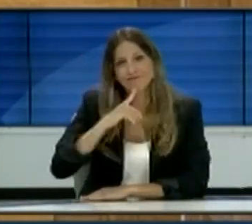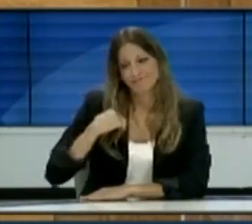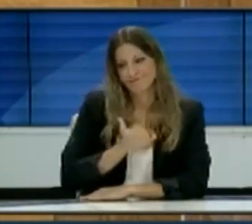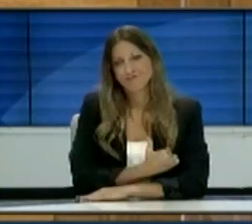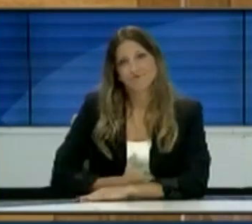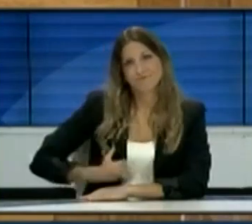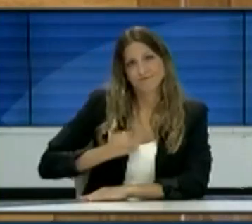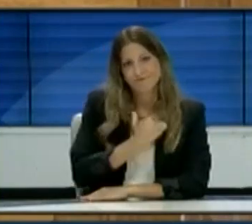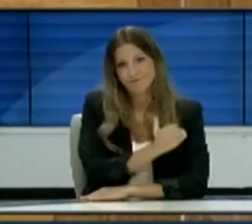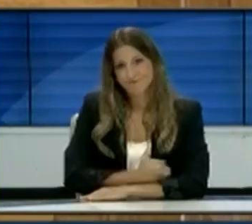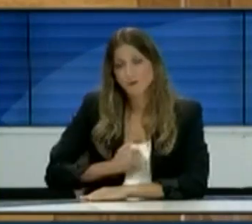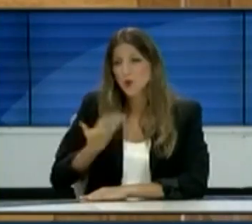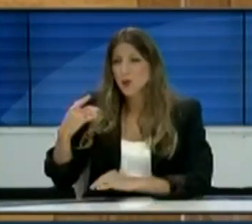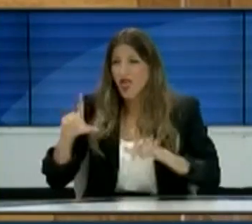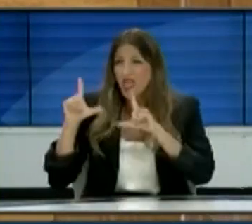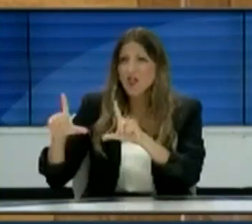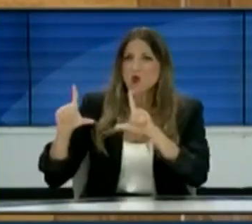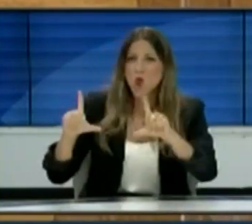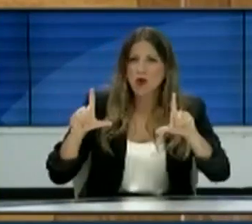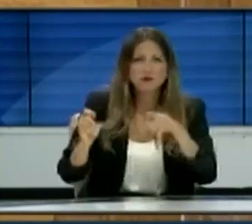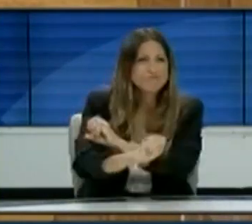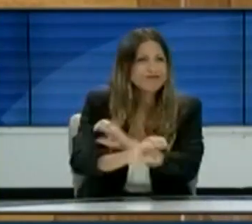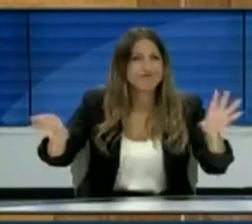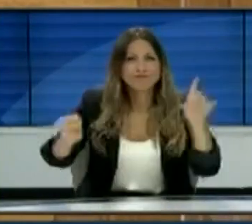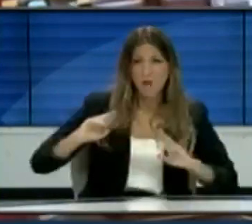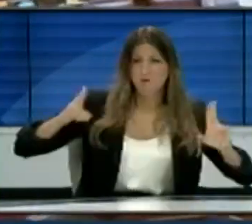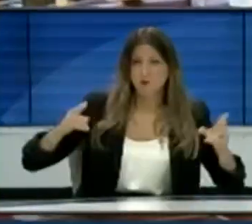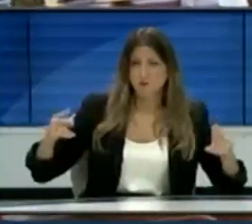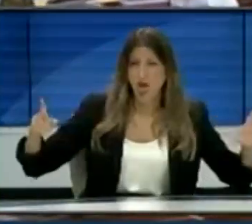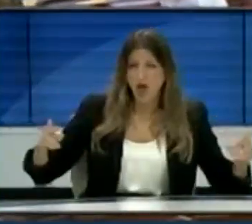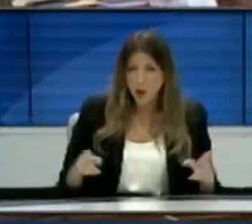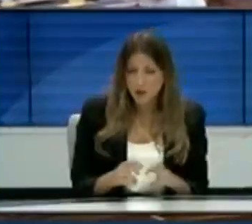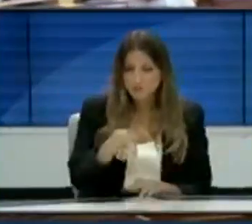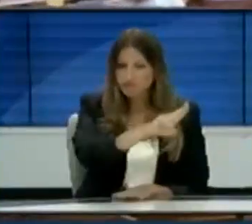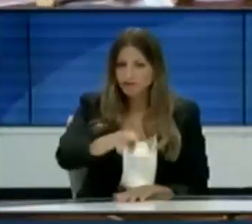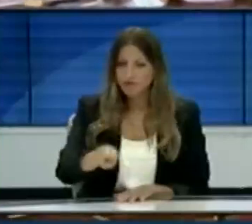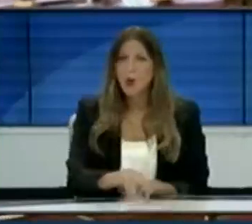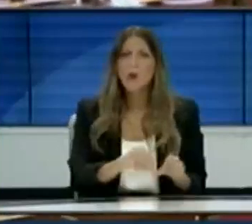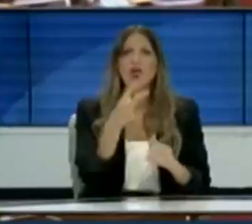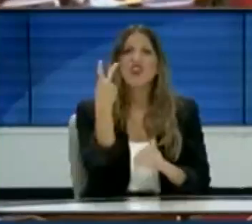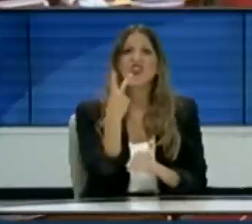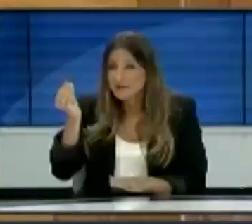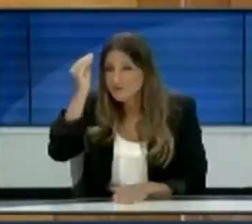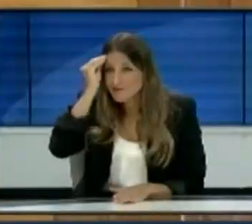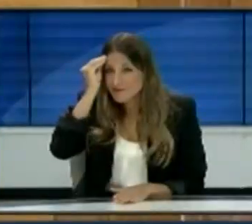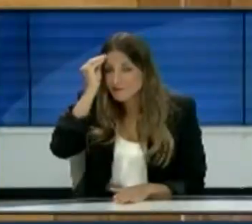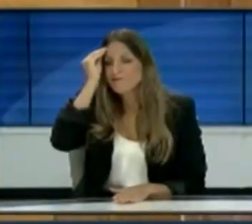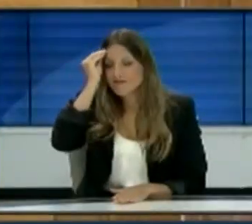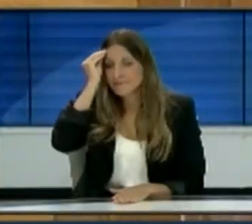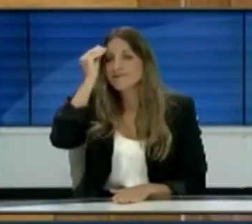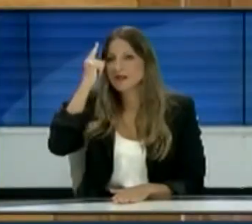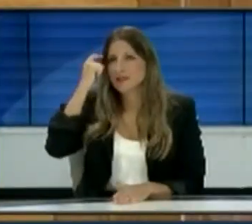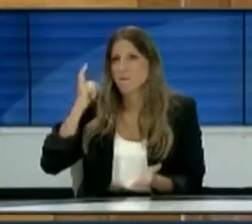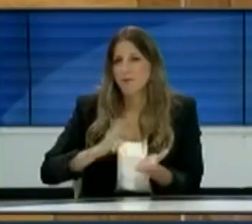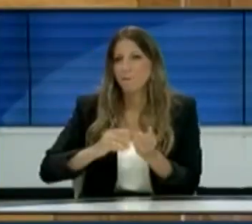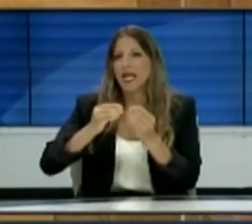Ευτυχώς όμως εκείνες οι σκηνές είναι πλέον μνήμες και γίνονται δράσεις αφύπνισης όταν τώρα